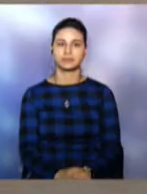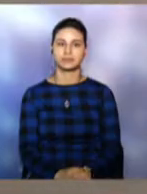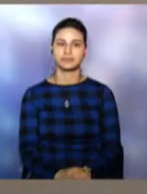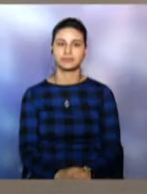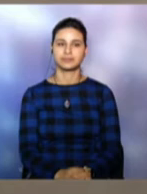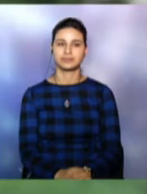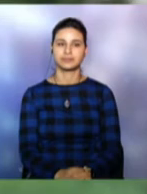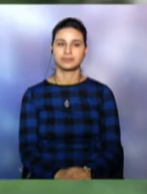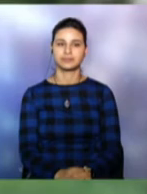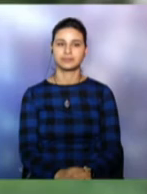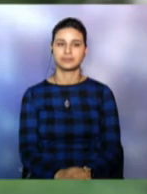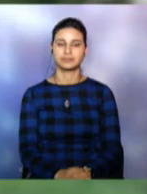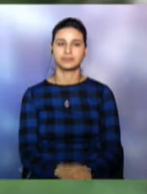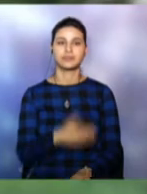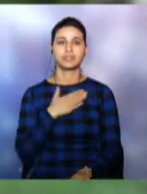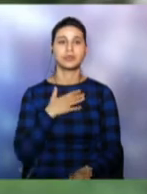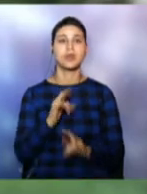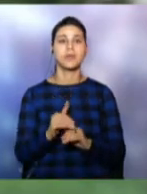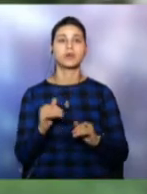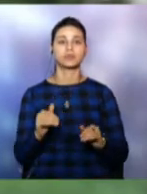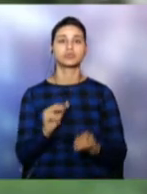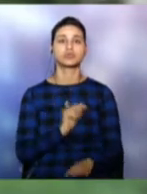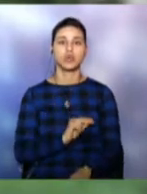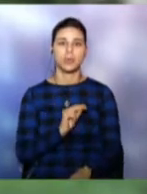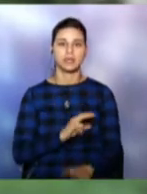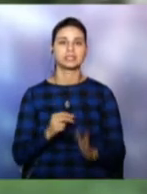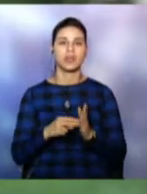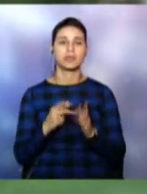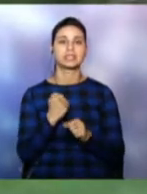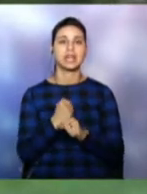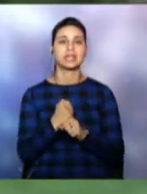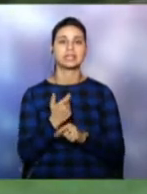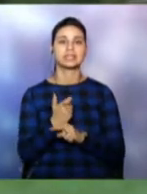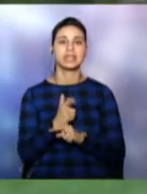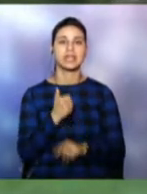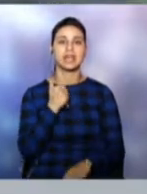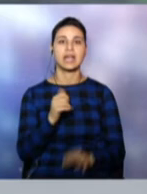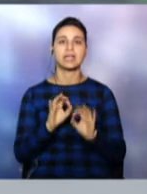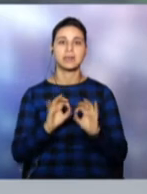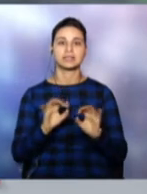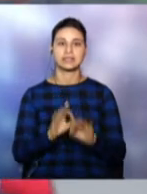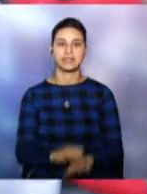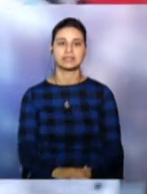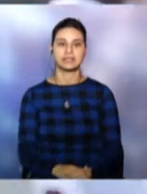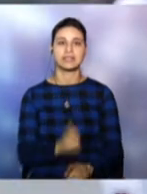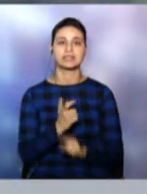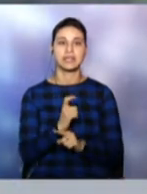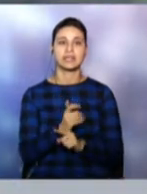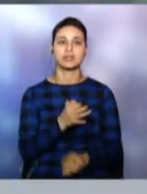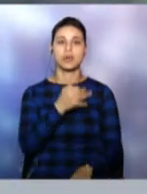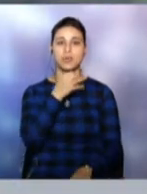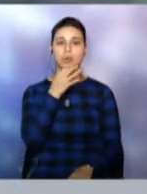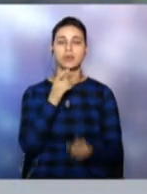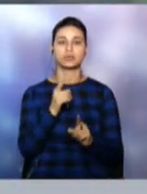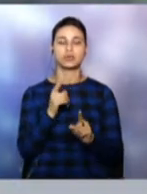ჩემი თანატოლების შრომას მე დავაფასებ. მათ გააკეთეს ძალიან კარგი პრეზენტაცია. მე ძალიან მომეწონა პლაკატები,